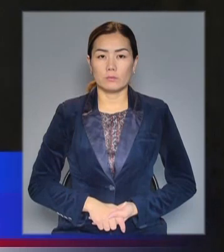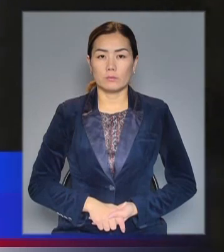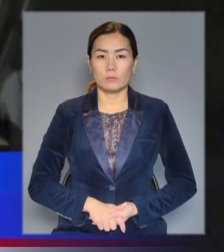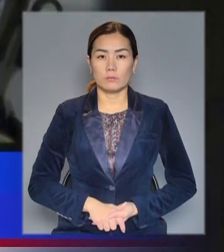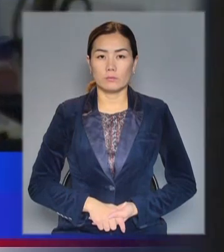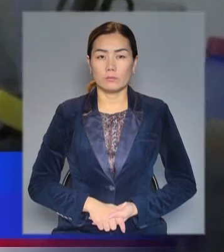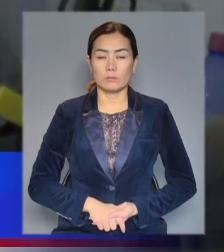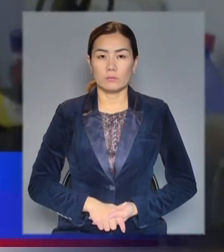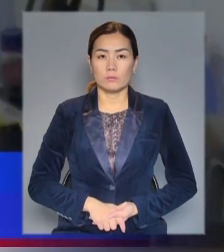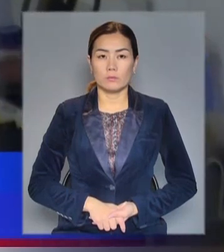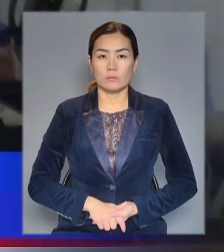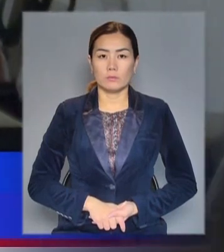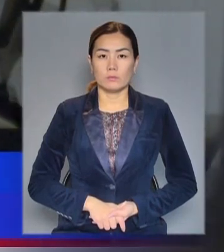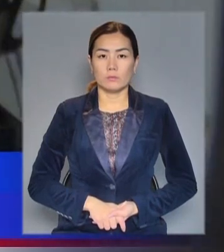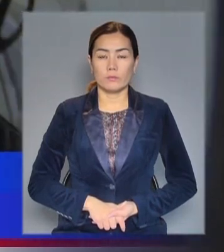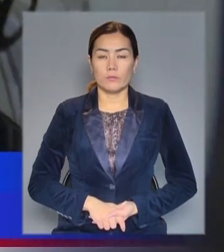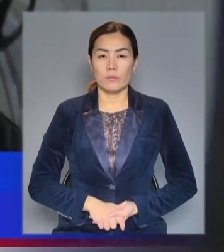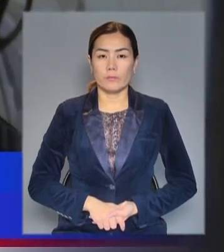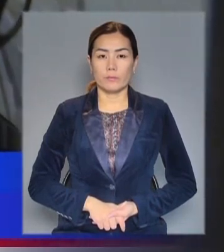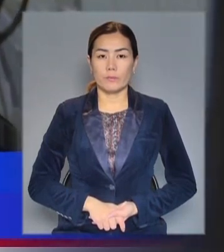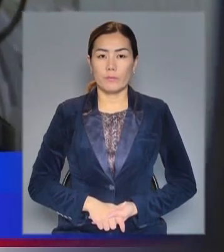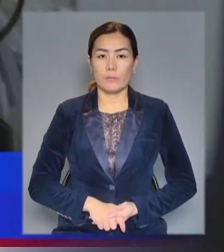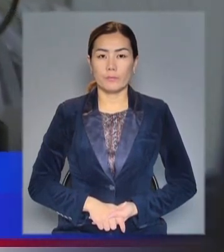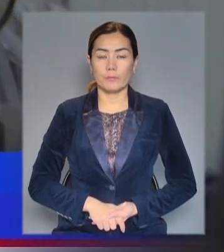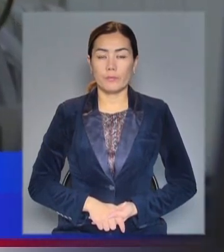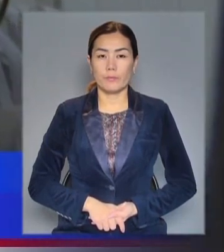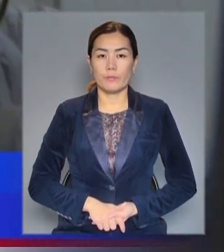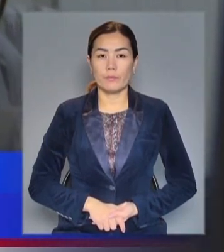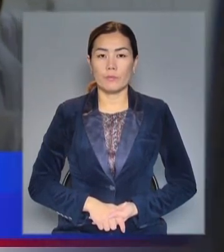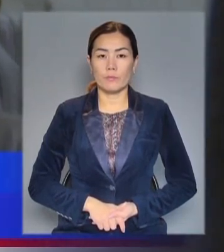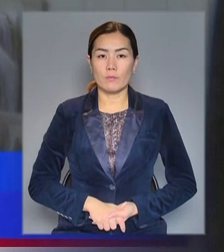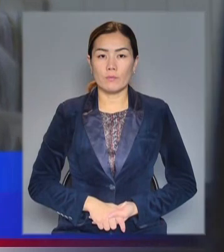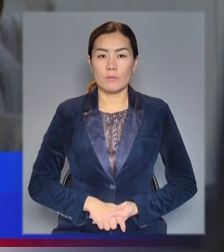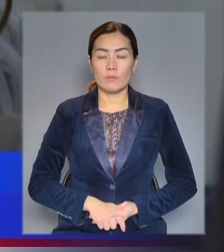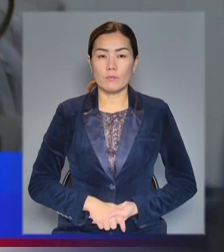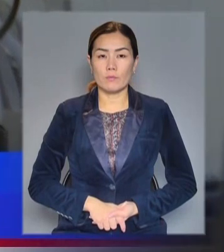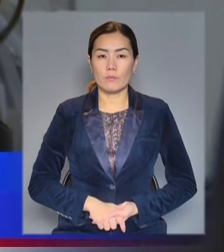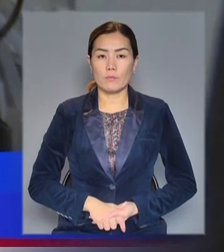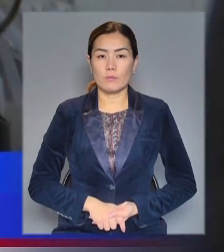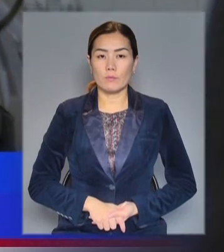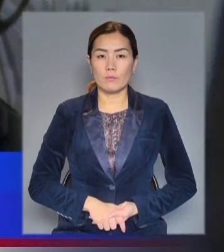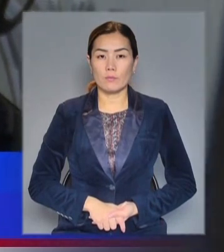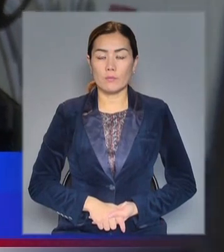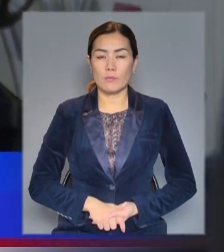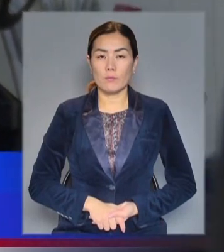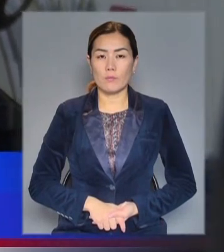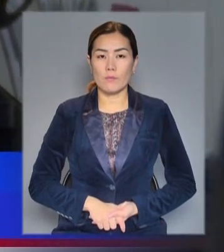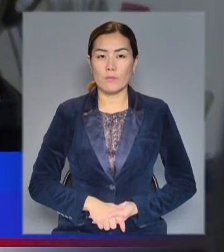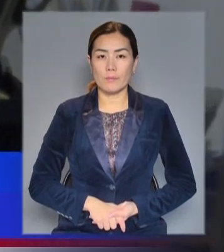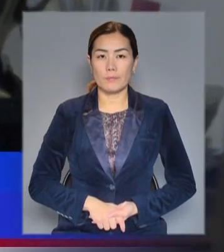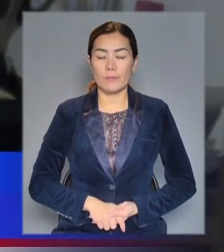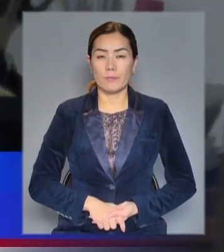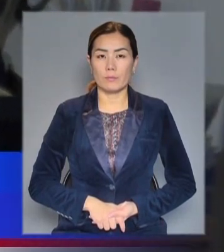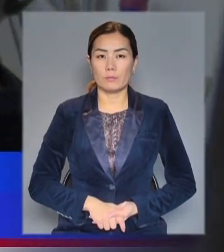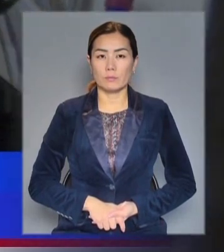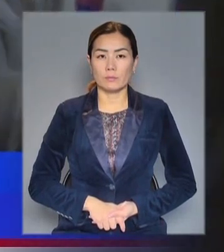смотрите, на Уэзова 48 она побежала. Сколько раз мы ее просили прийти, а затык 59